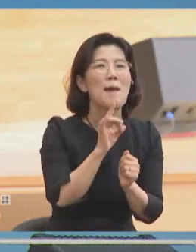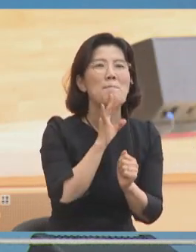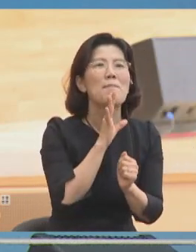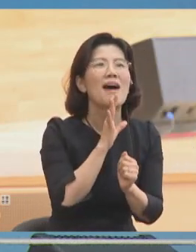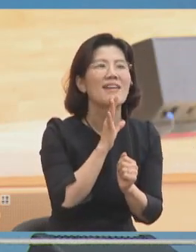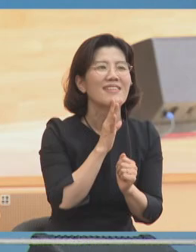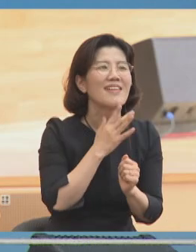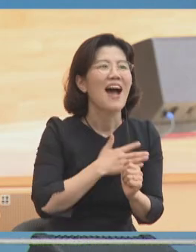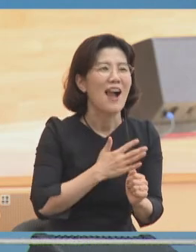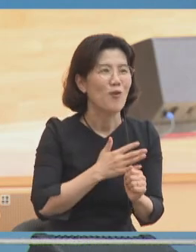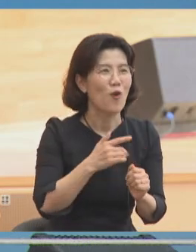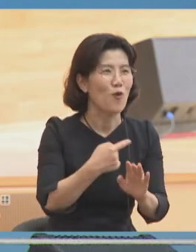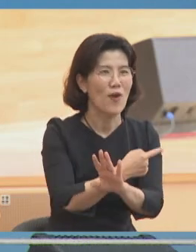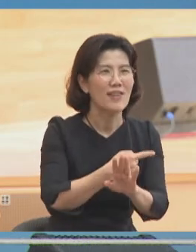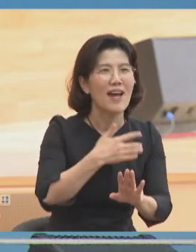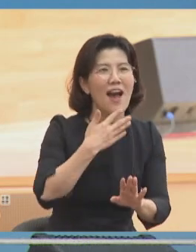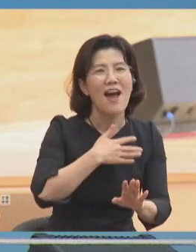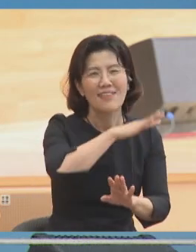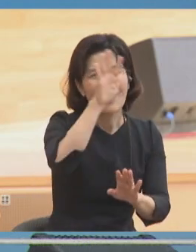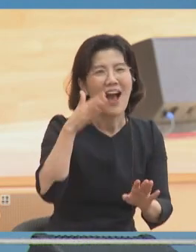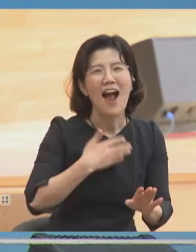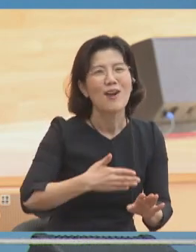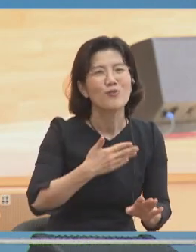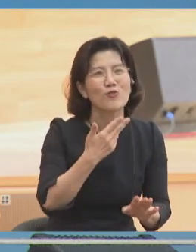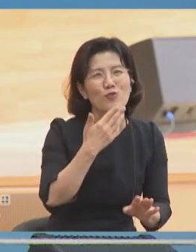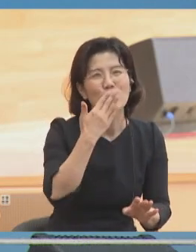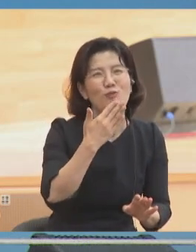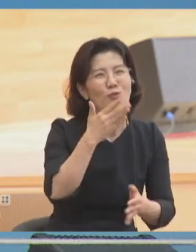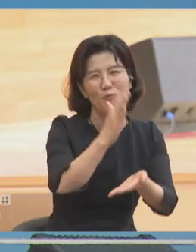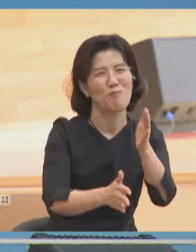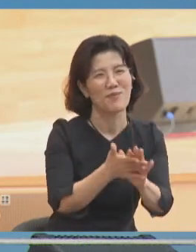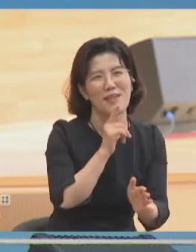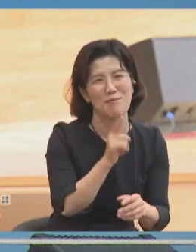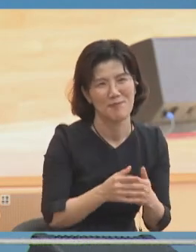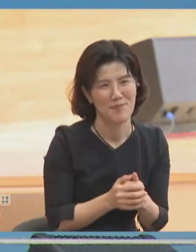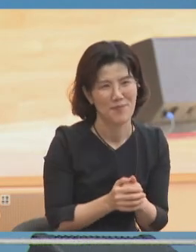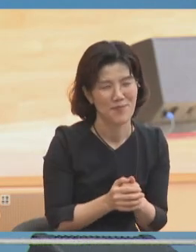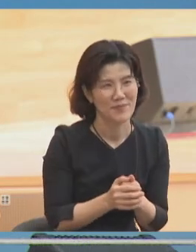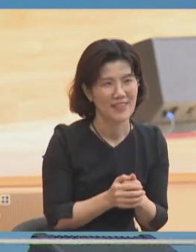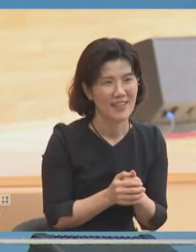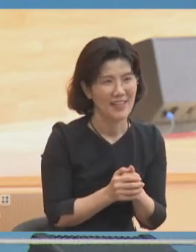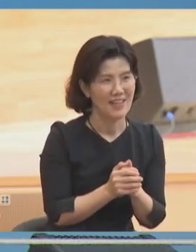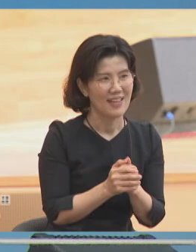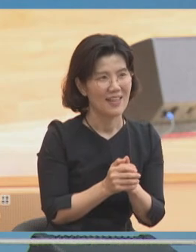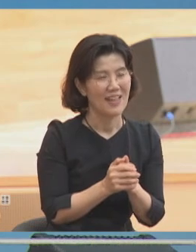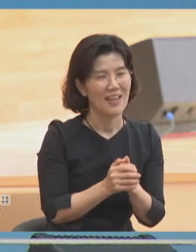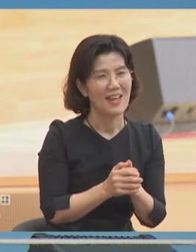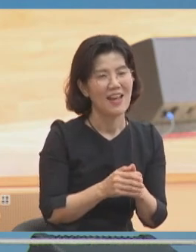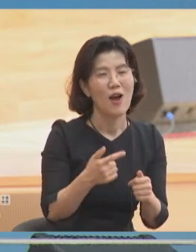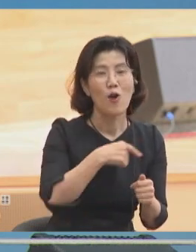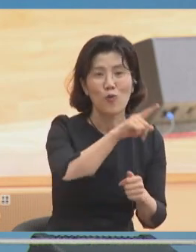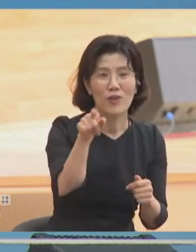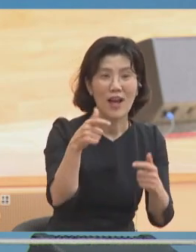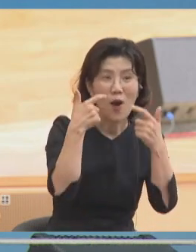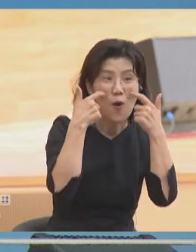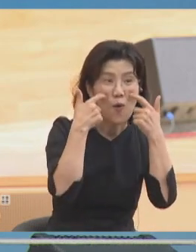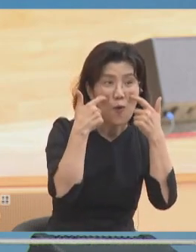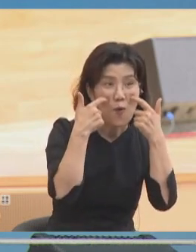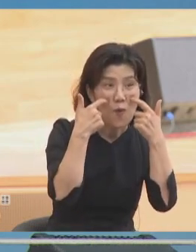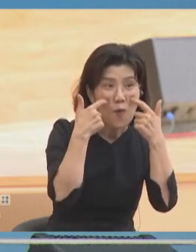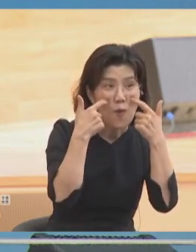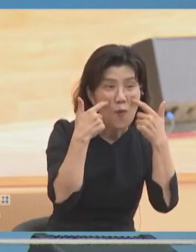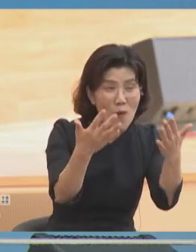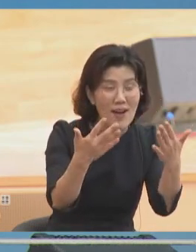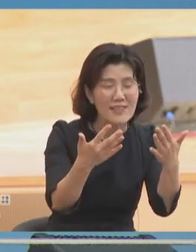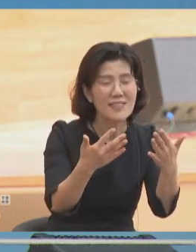무방합니다 그렇게 되면 오늘 살아가는 저와 여러분 우리는요 조금이라도 우리 인생의 확실함을 높이기 위해서 인공지능